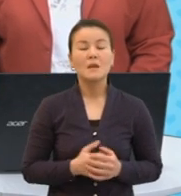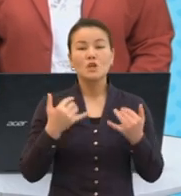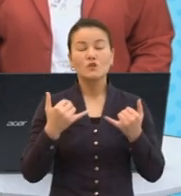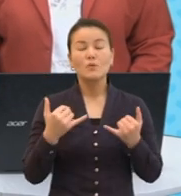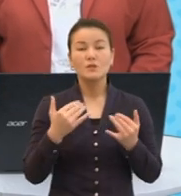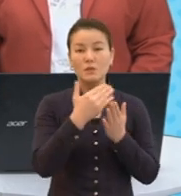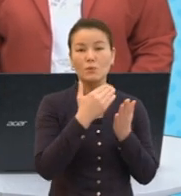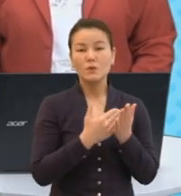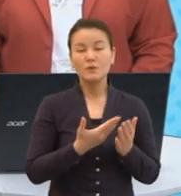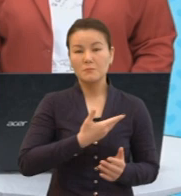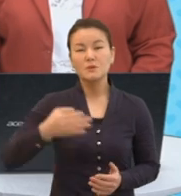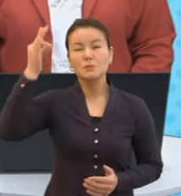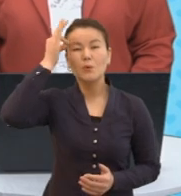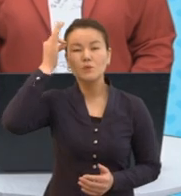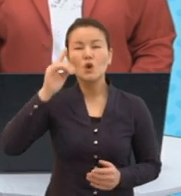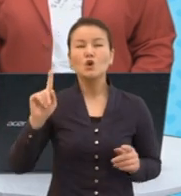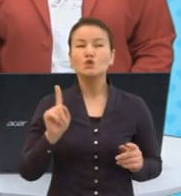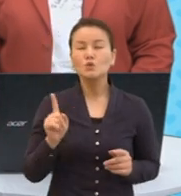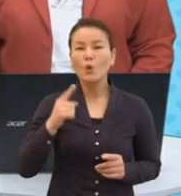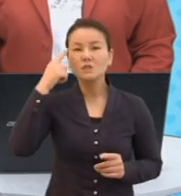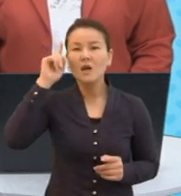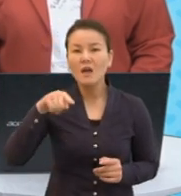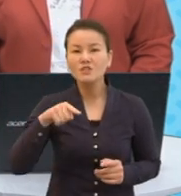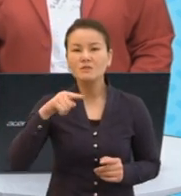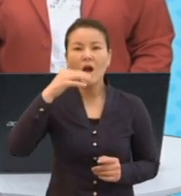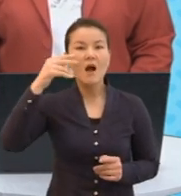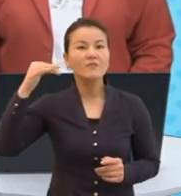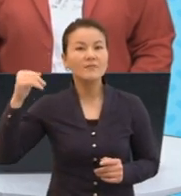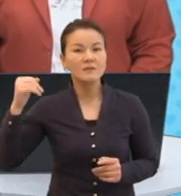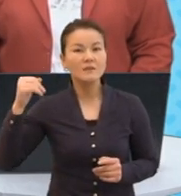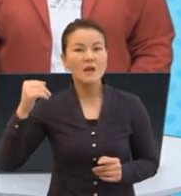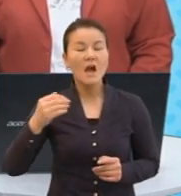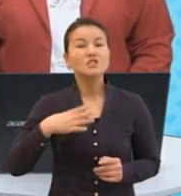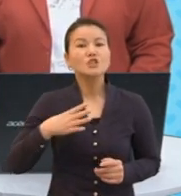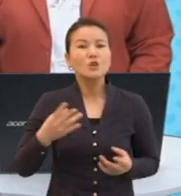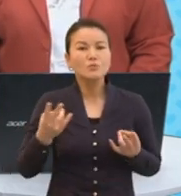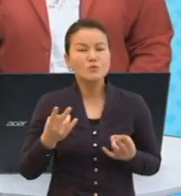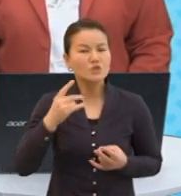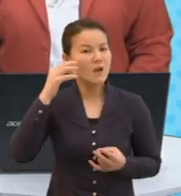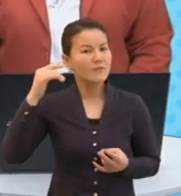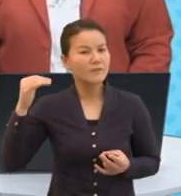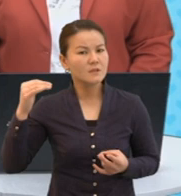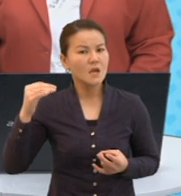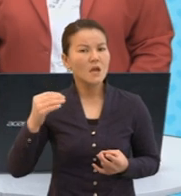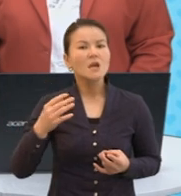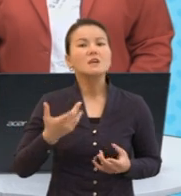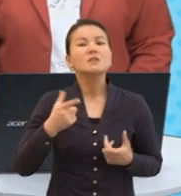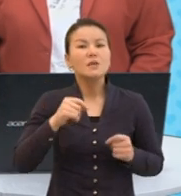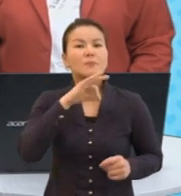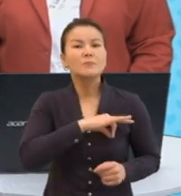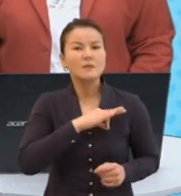Сегодня на уроке мы вспомним, что означает слово «алфавит», для чего нужен алфавит и где его